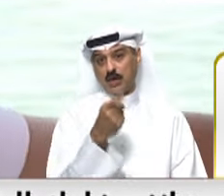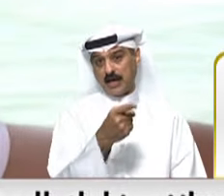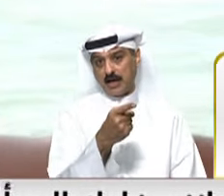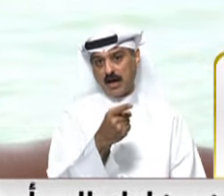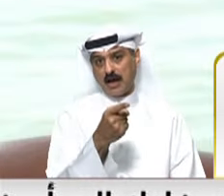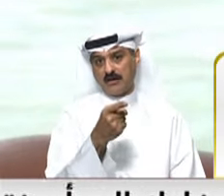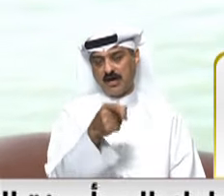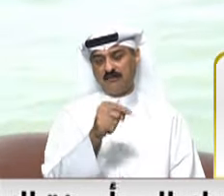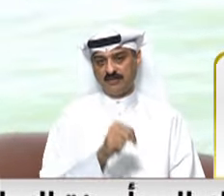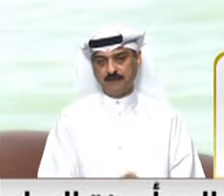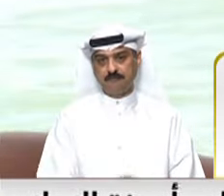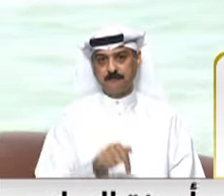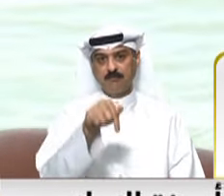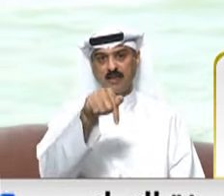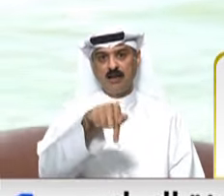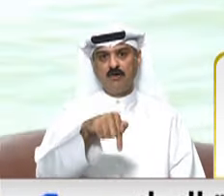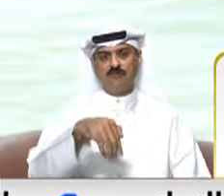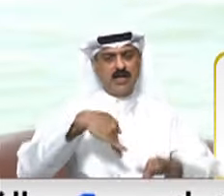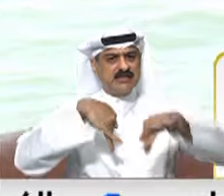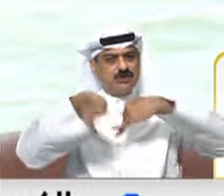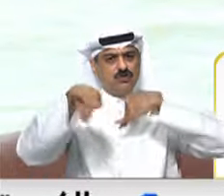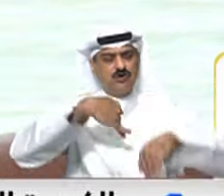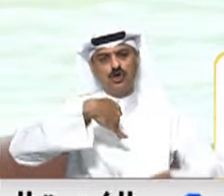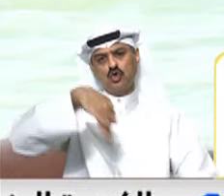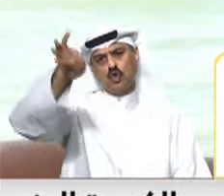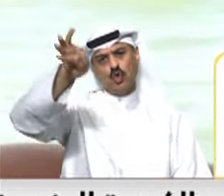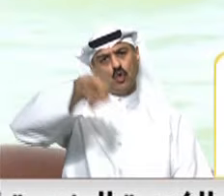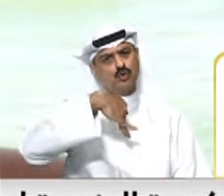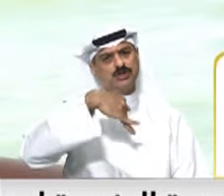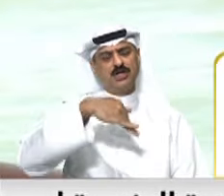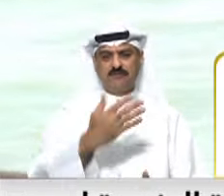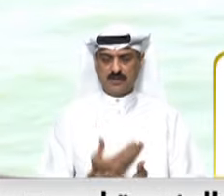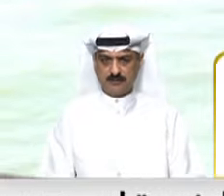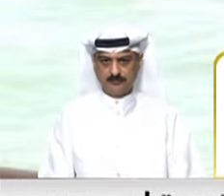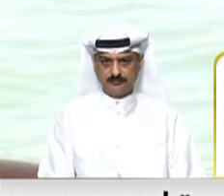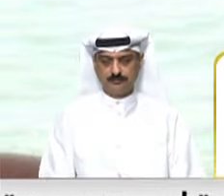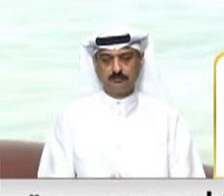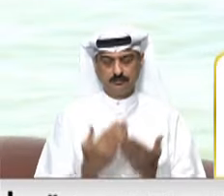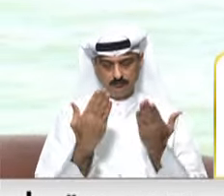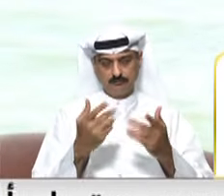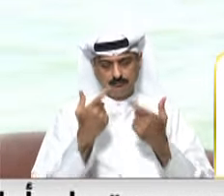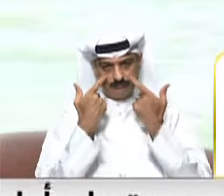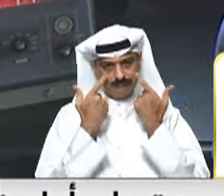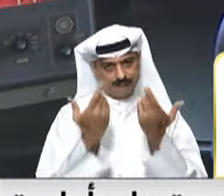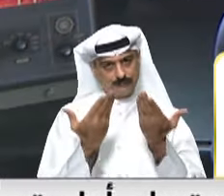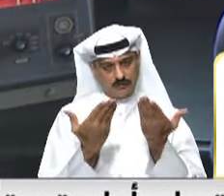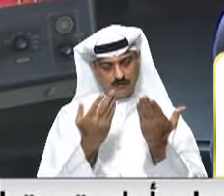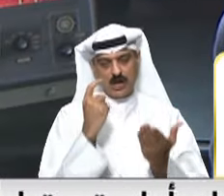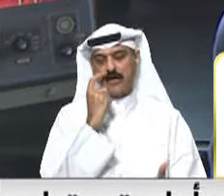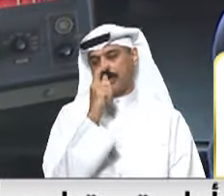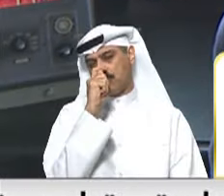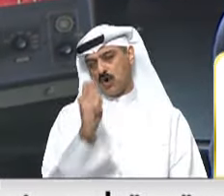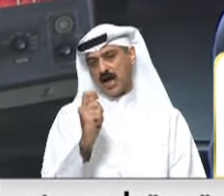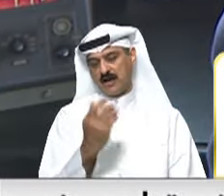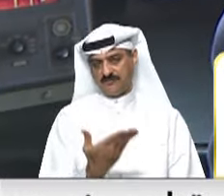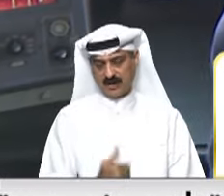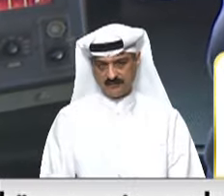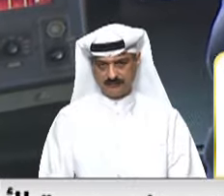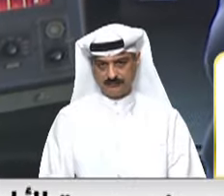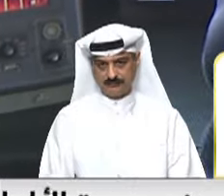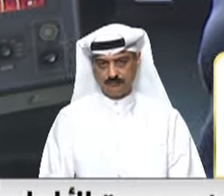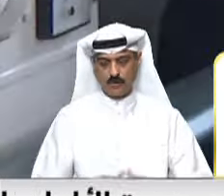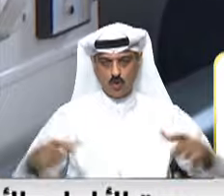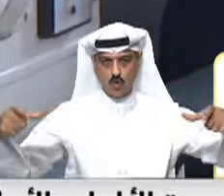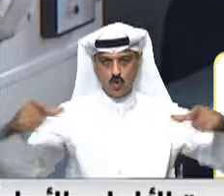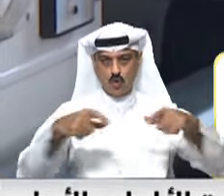يعرقل الحركة الملاحية في الميناء بالكامل، لذلك وجودهم يعتبر مخالف. خفر السواحل